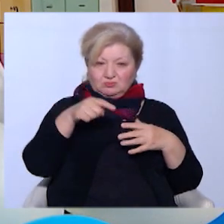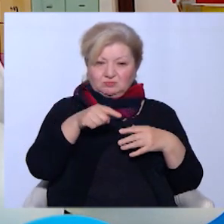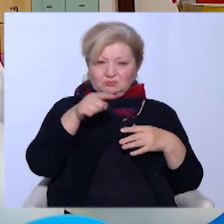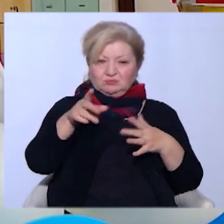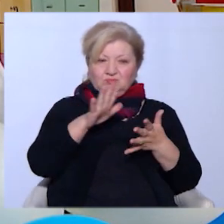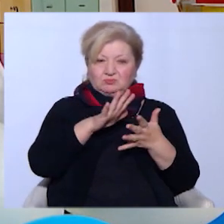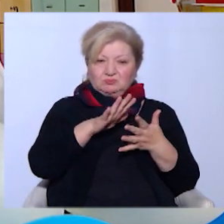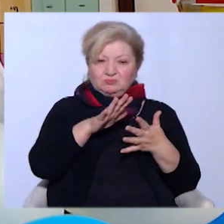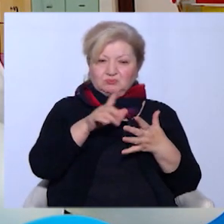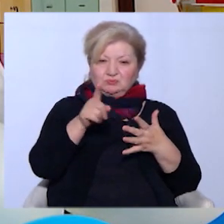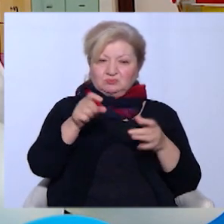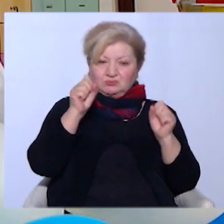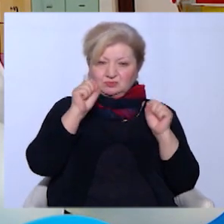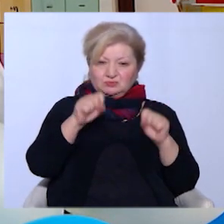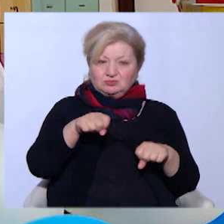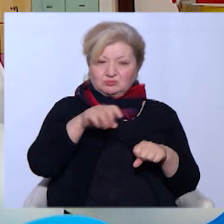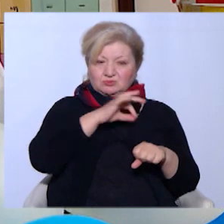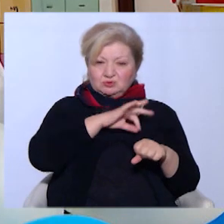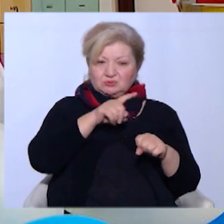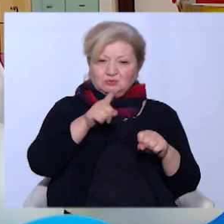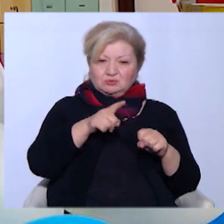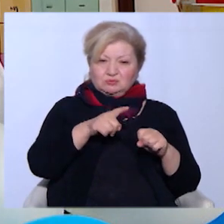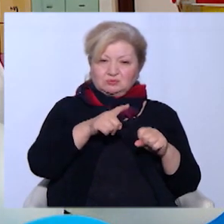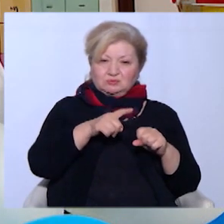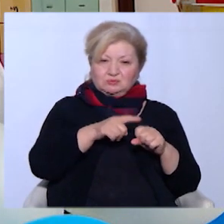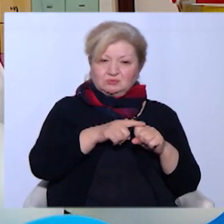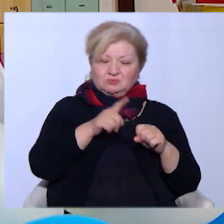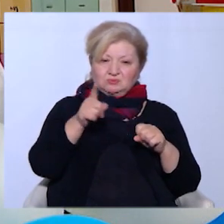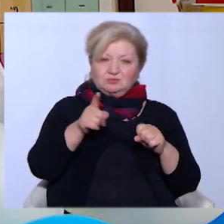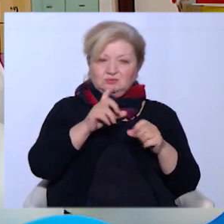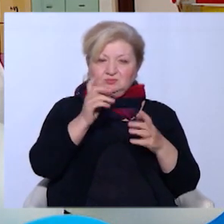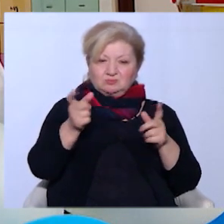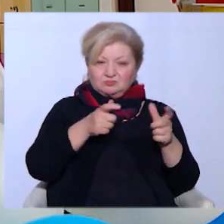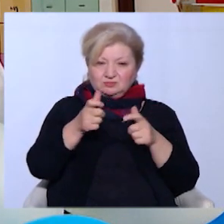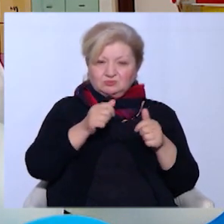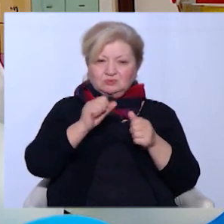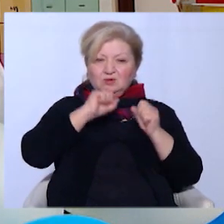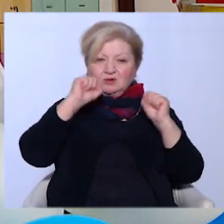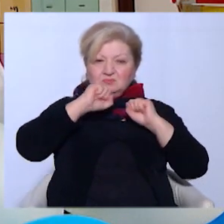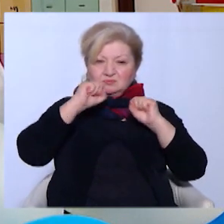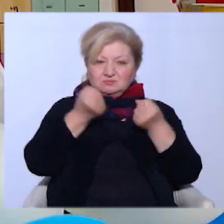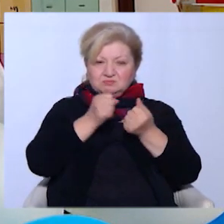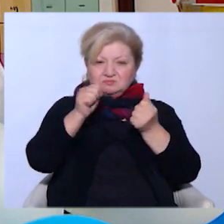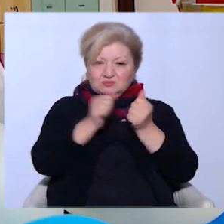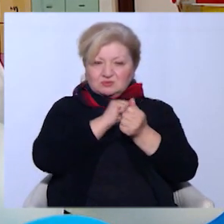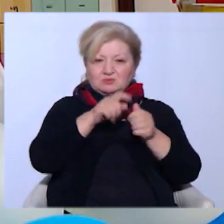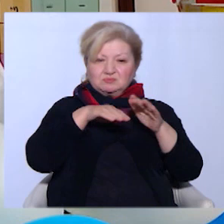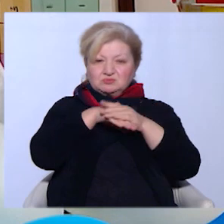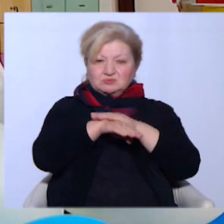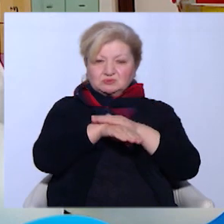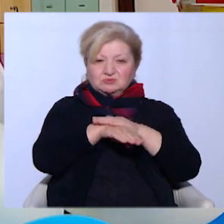ამოვისუნთქავთ ორგანიზმიდან და ნახშიროჟანგის გამოყენებაც შეიძლება გაზიანი